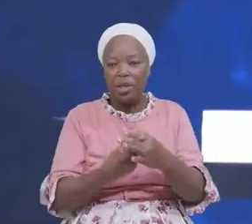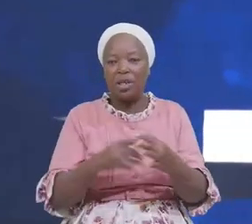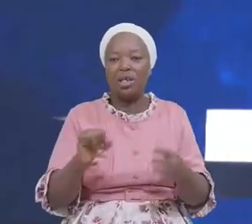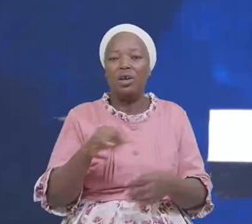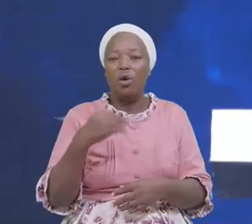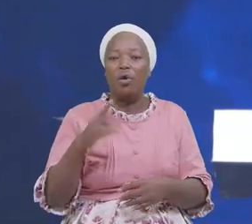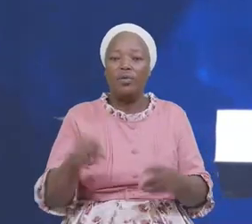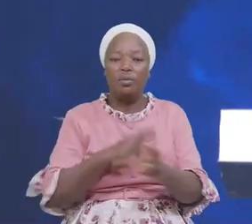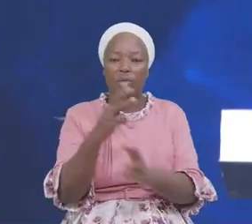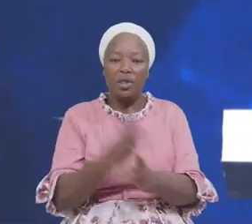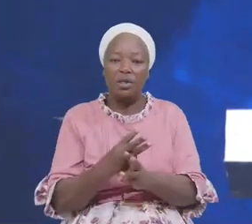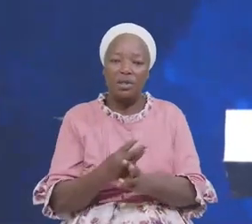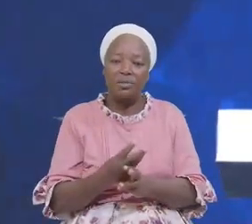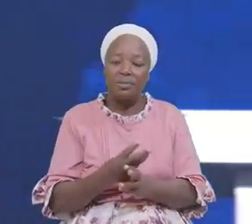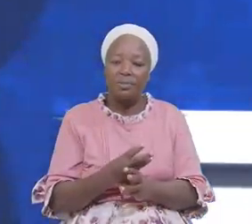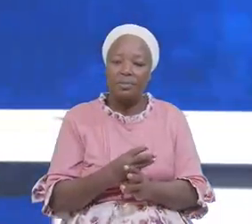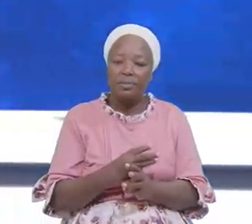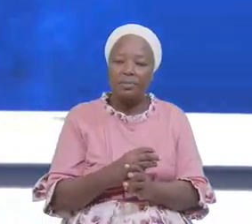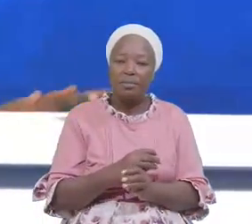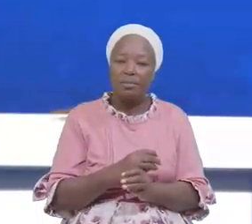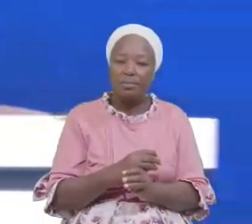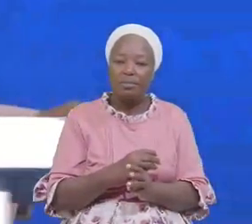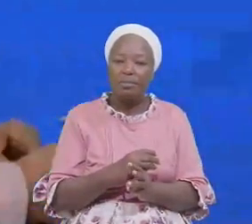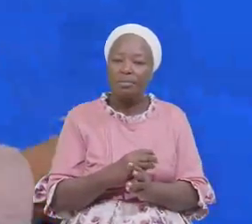il en a parlé d'ailleurs depuis le commencement du monde.